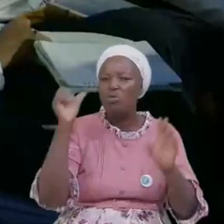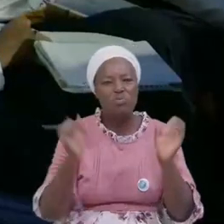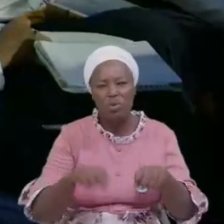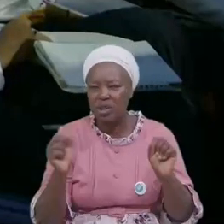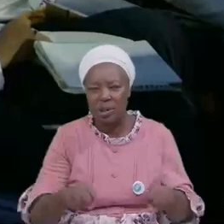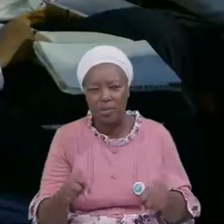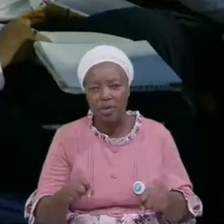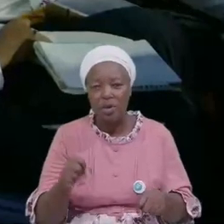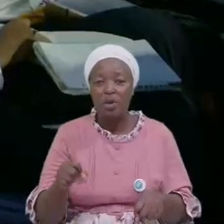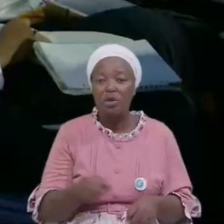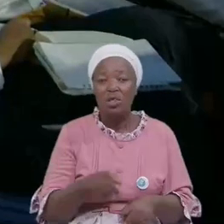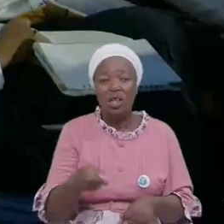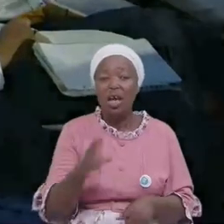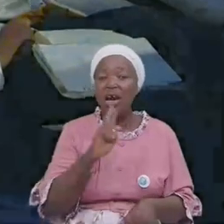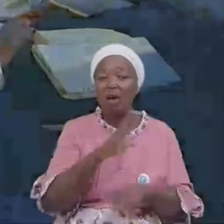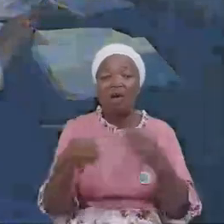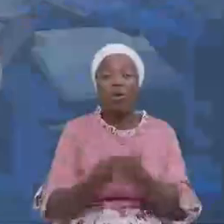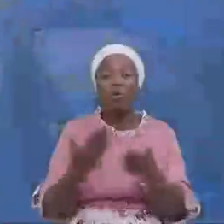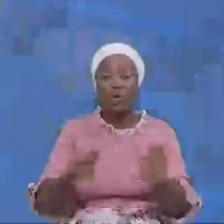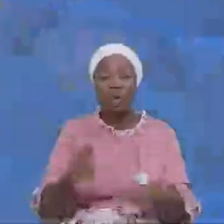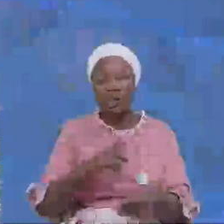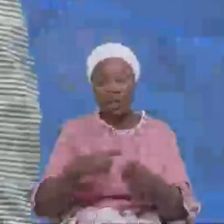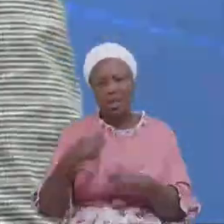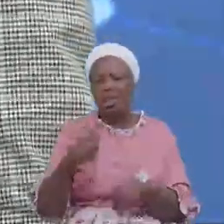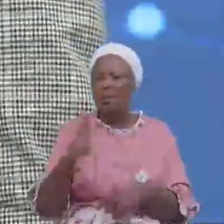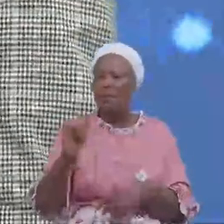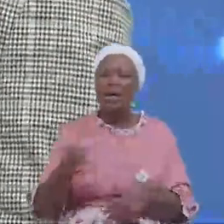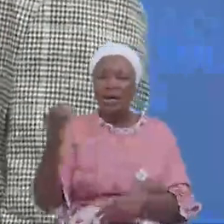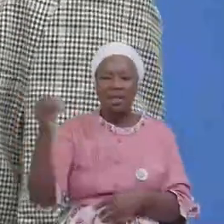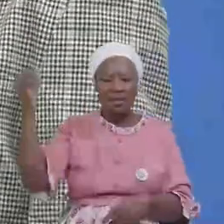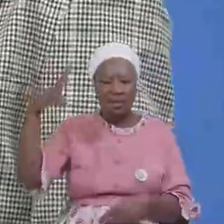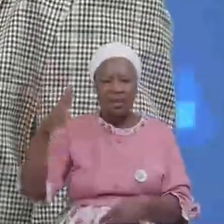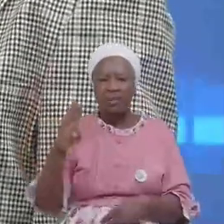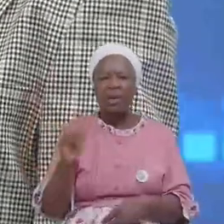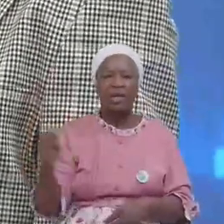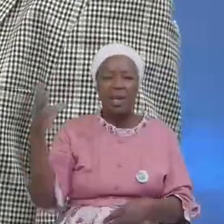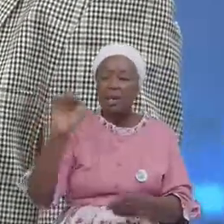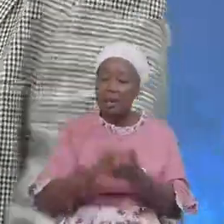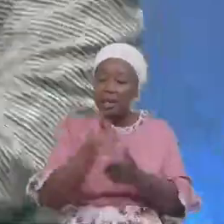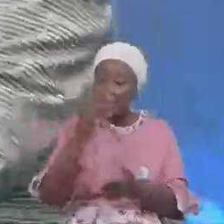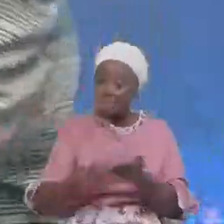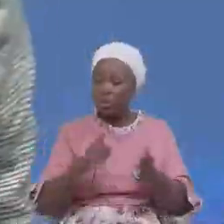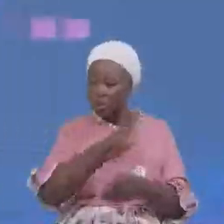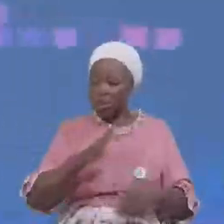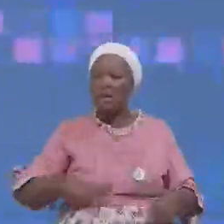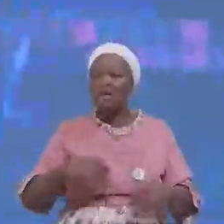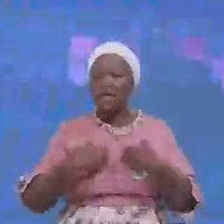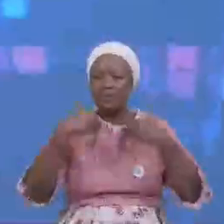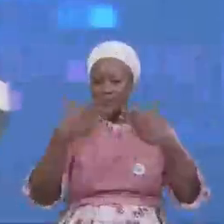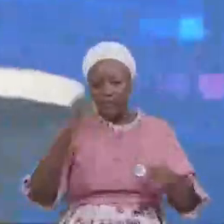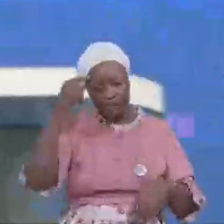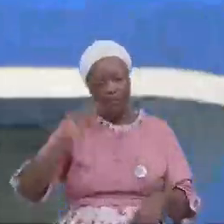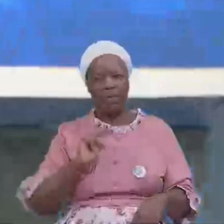mort. Mais ce n'est pas la grâce. Ce n'est pas la grâce. C'est ce que Christ a accompli sur la croix